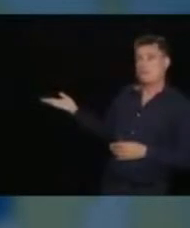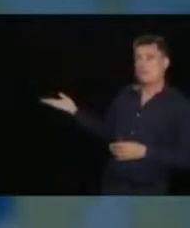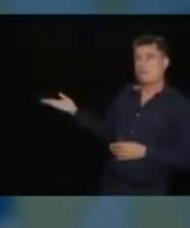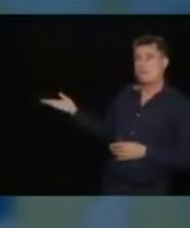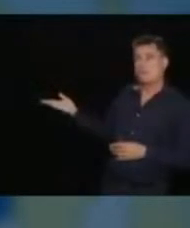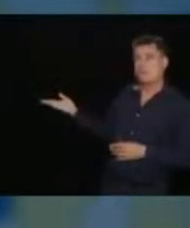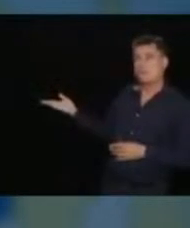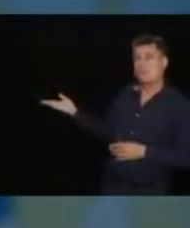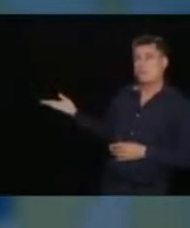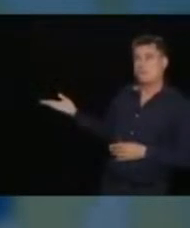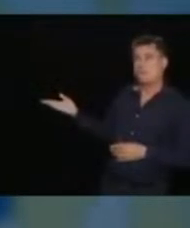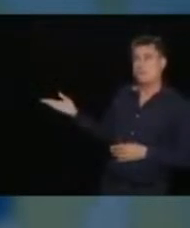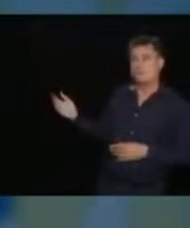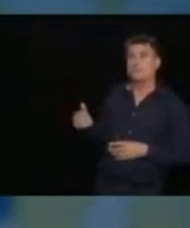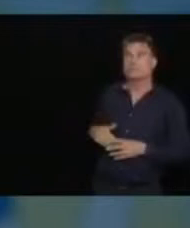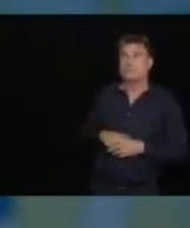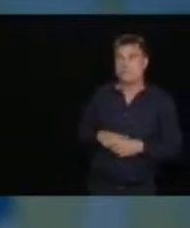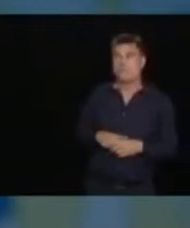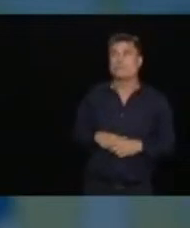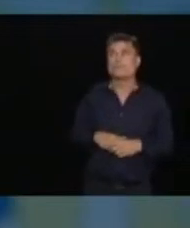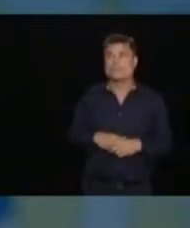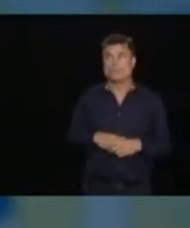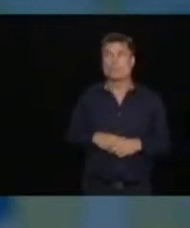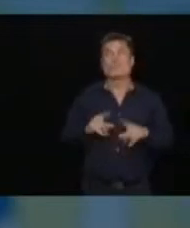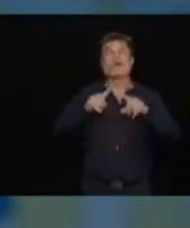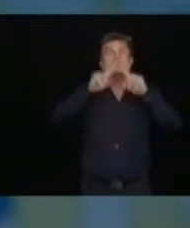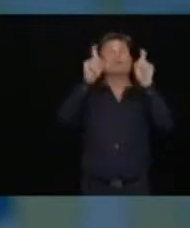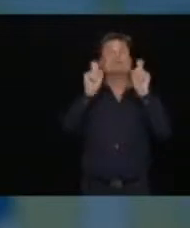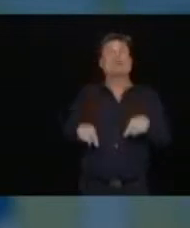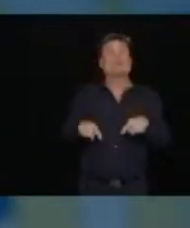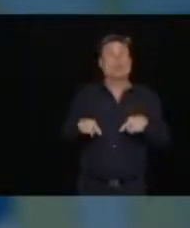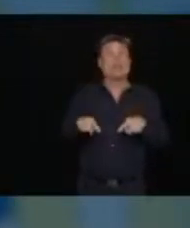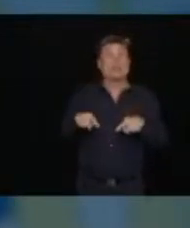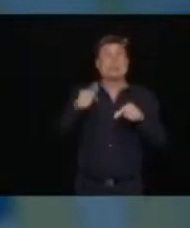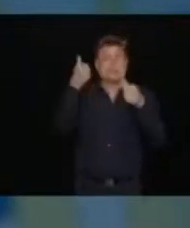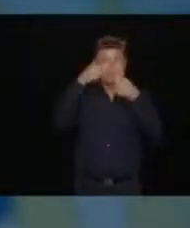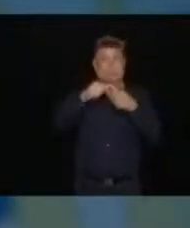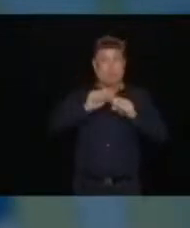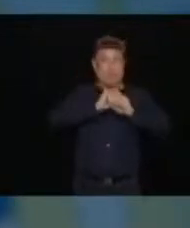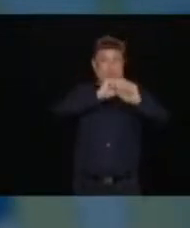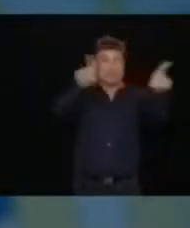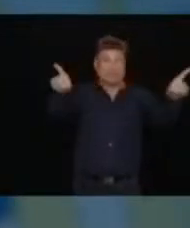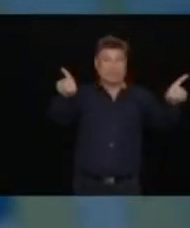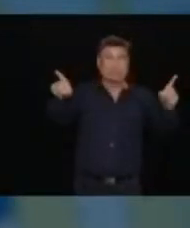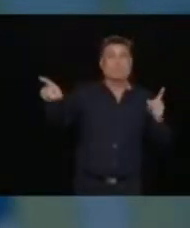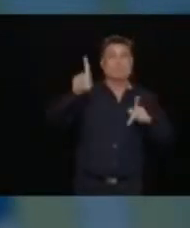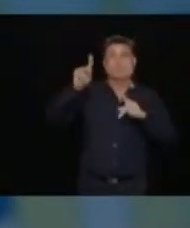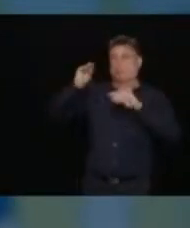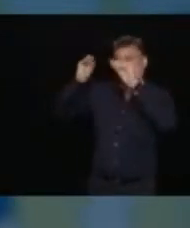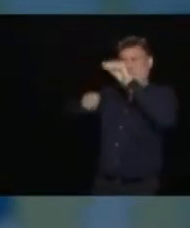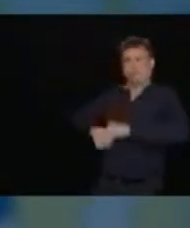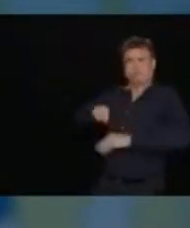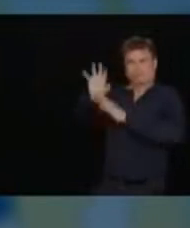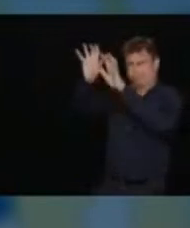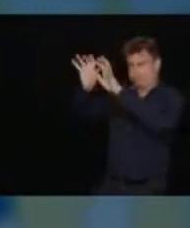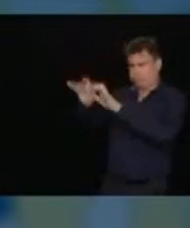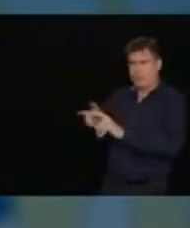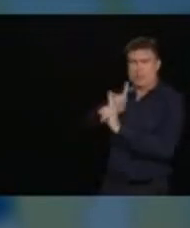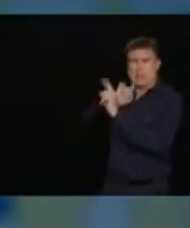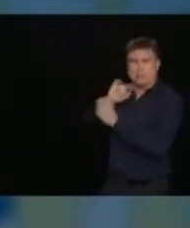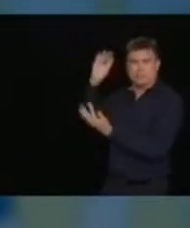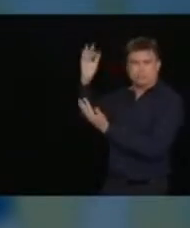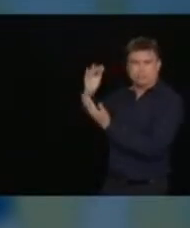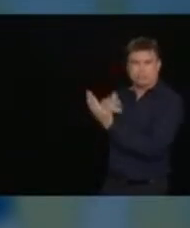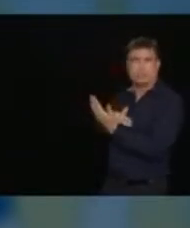聚集性感染，大家什么 party 啦，什么去搞活动啦，那么这个也是根据我们人